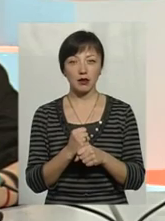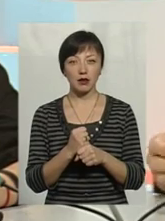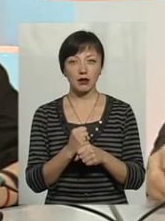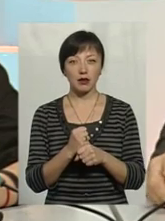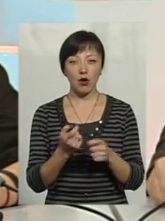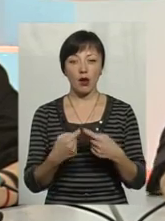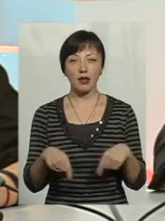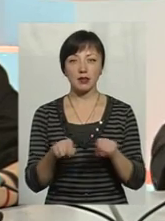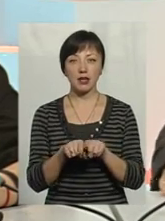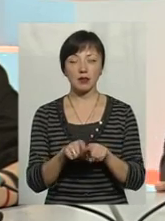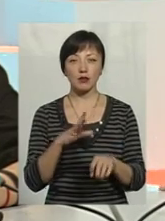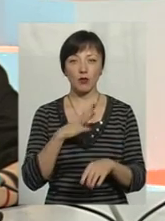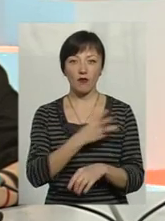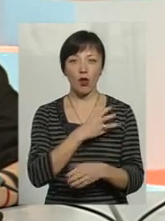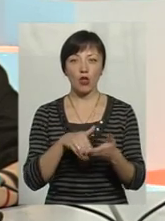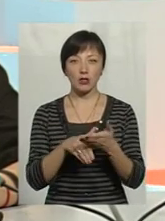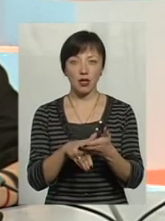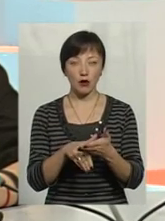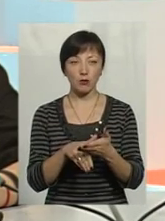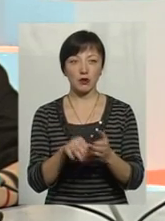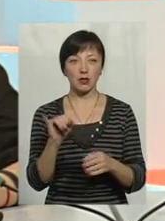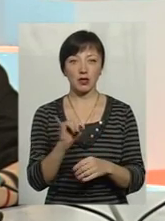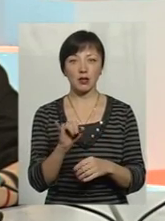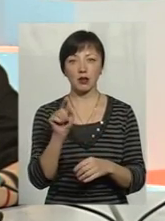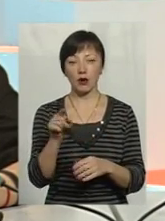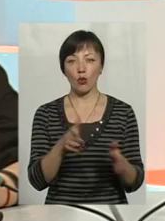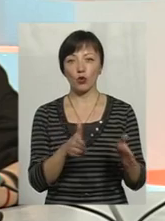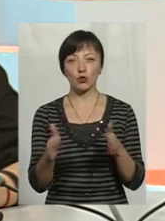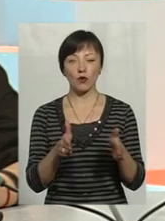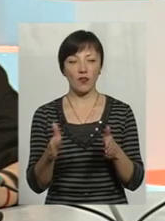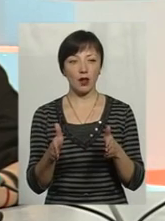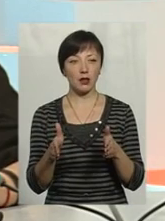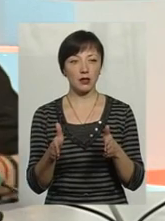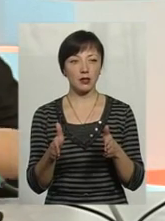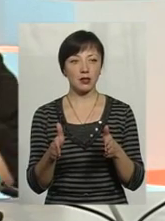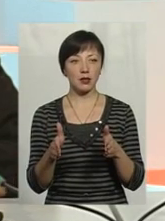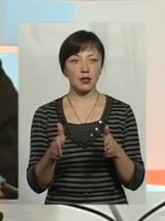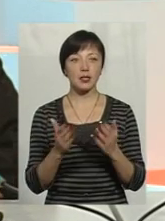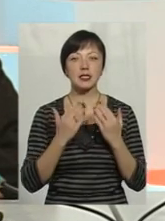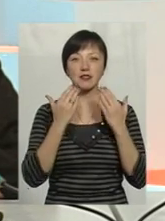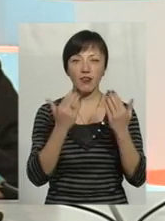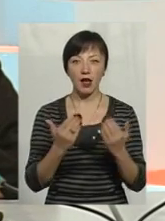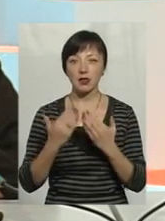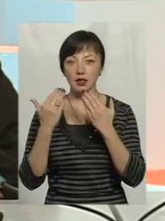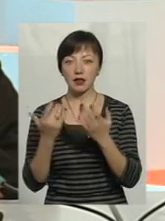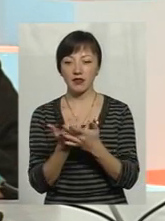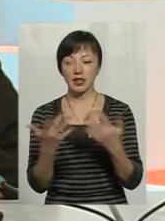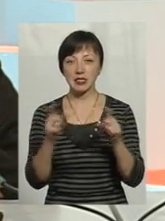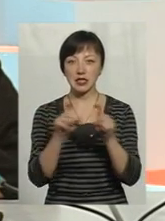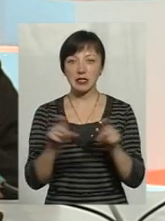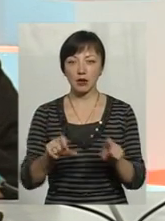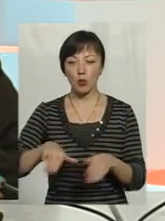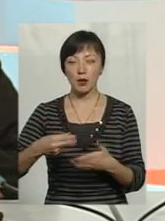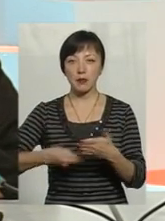в організації, я був там волонтером у Віталія Шабуніна, і ми готували такі звернення в різні інстанції, які